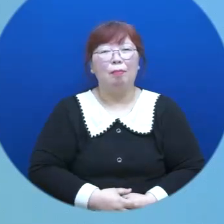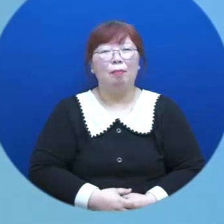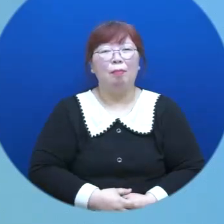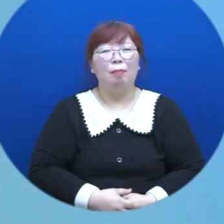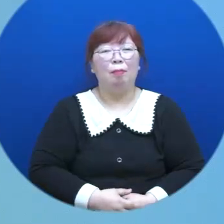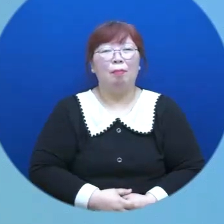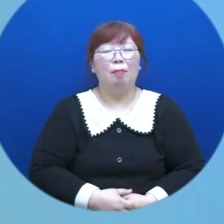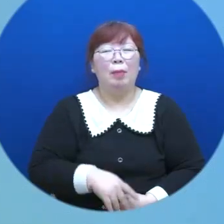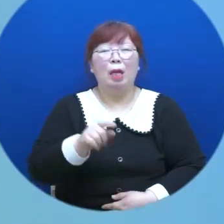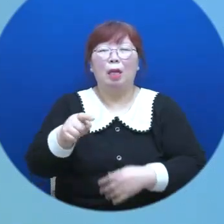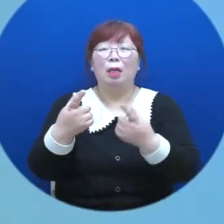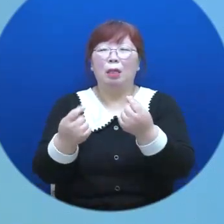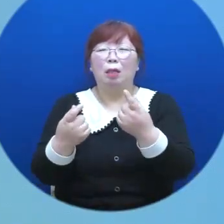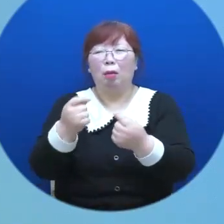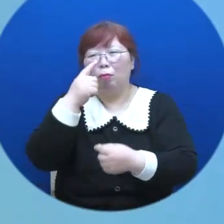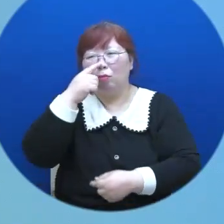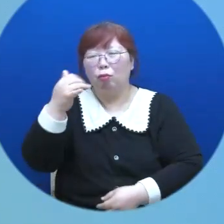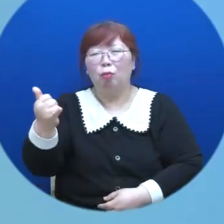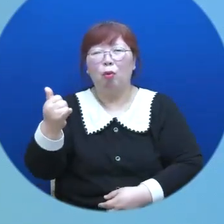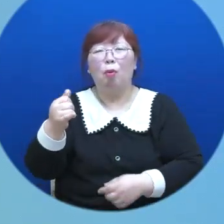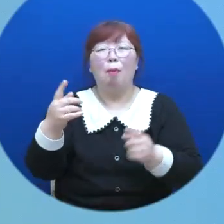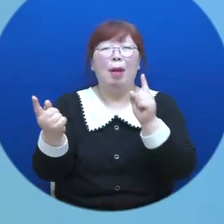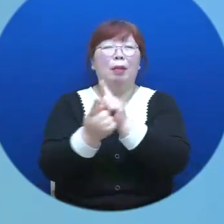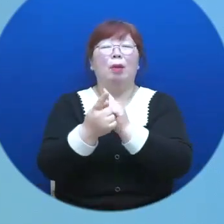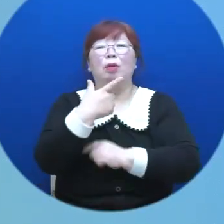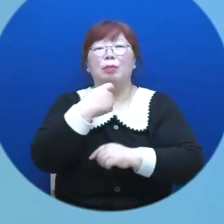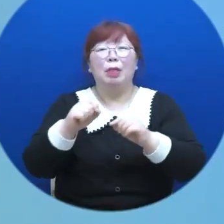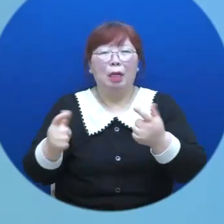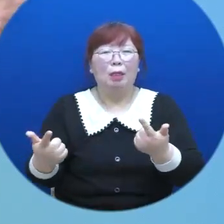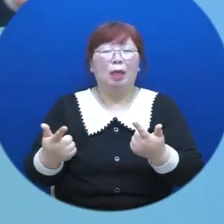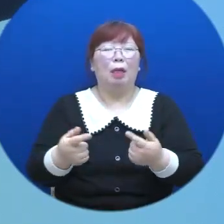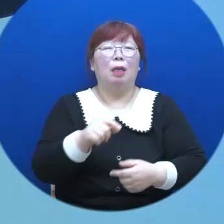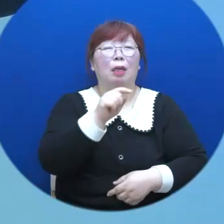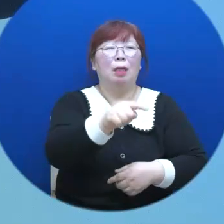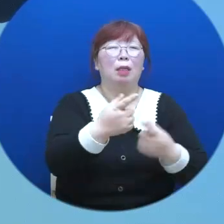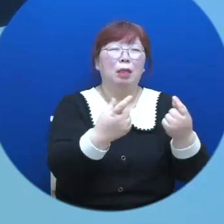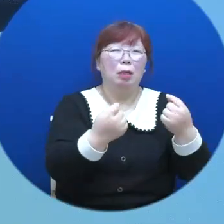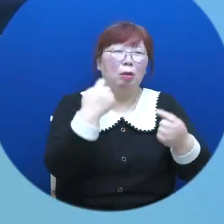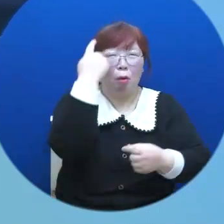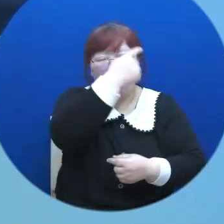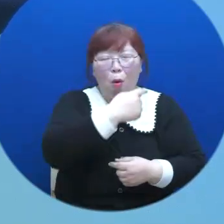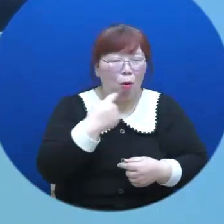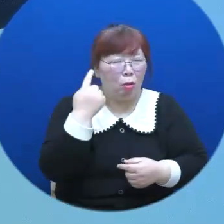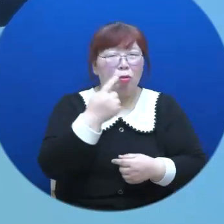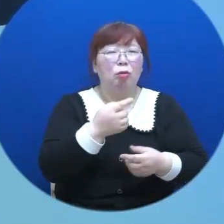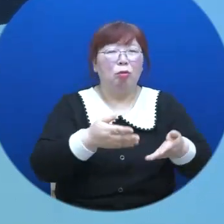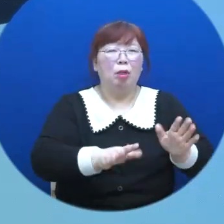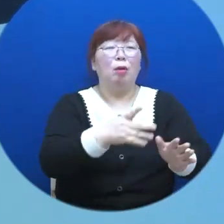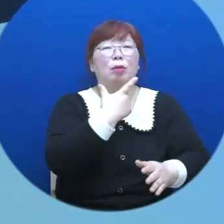이런 부모 만나기를 우리 원치 않았다고. 이런 외모가 되기를 원치 않았다고.